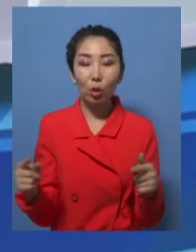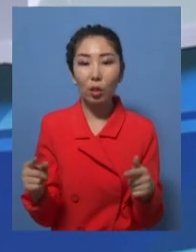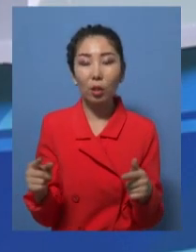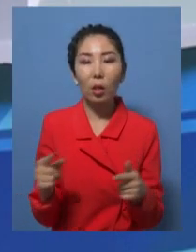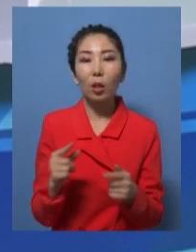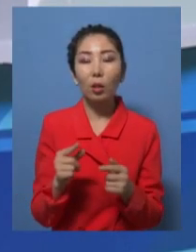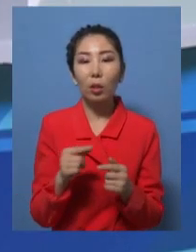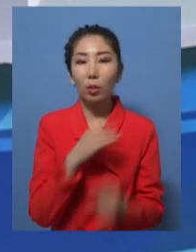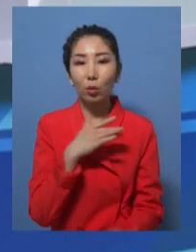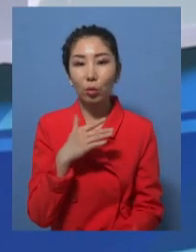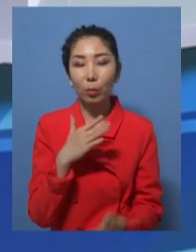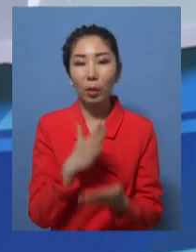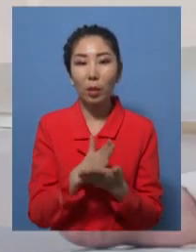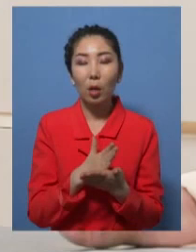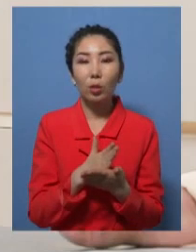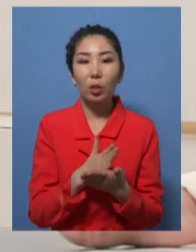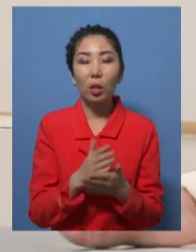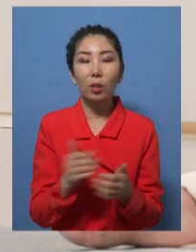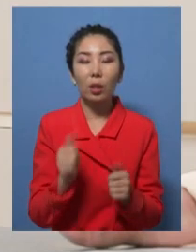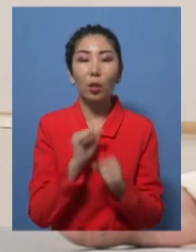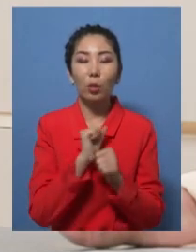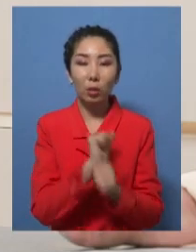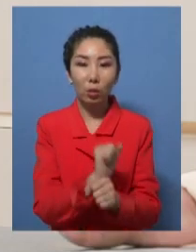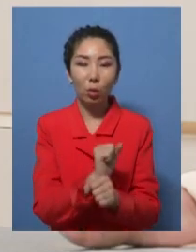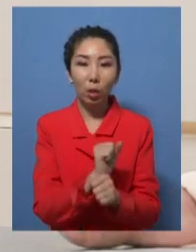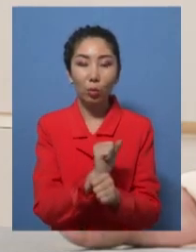Жақындағы алаяқтықты енді оны ауыздықта оңайға соғады.